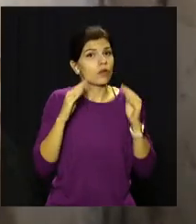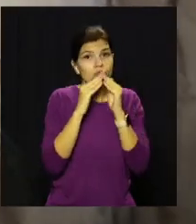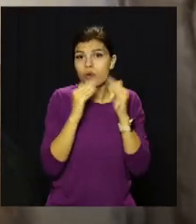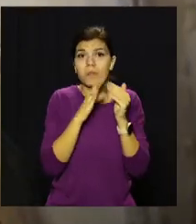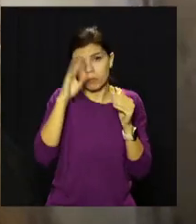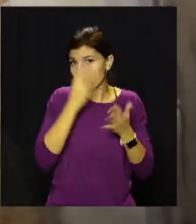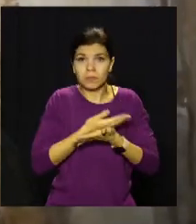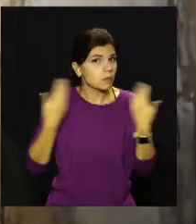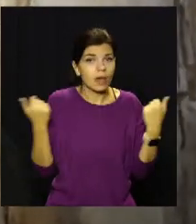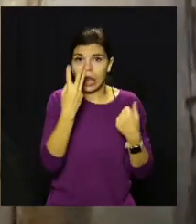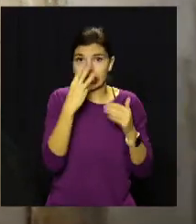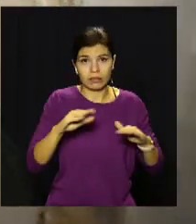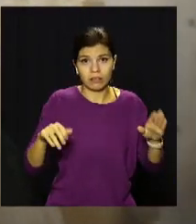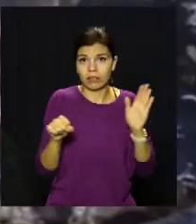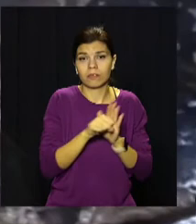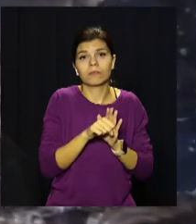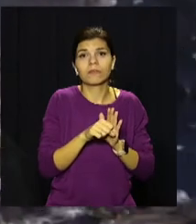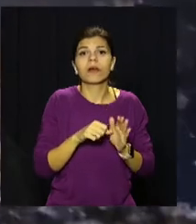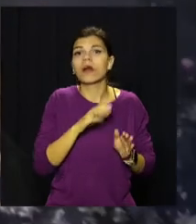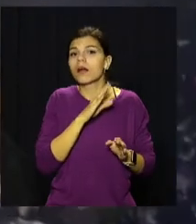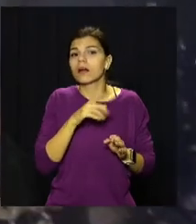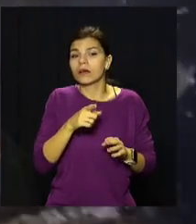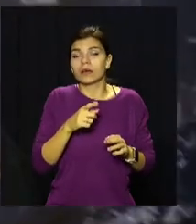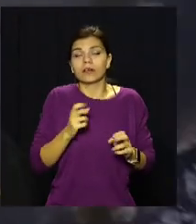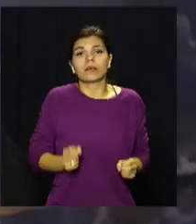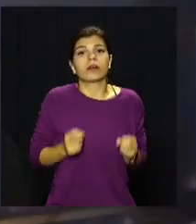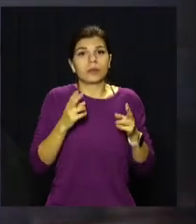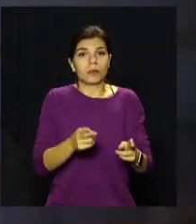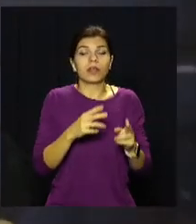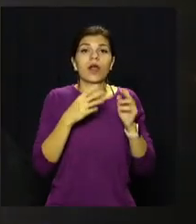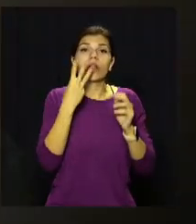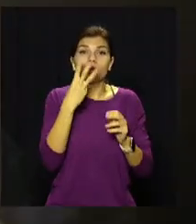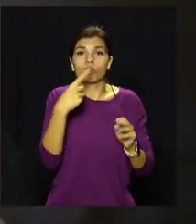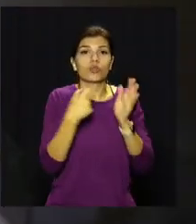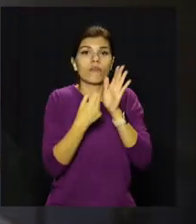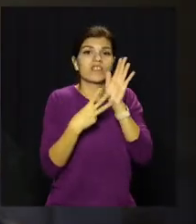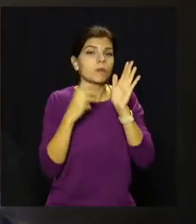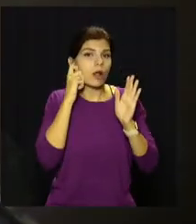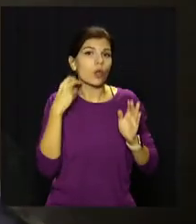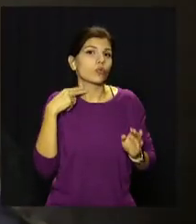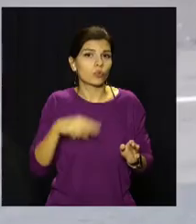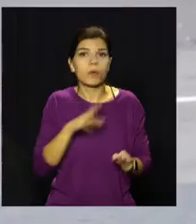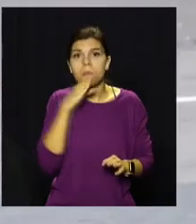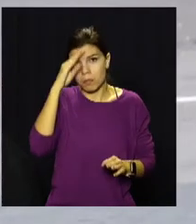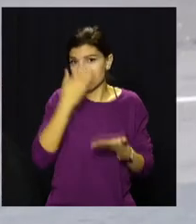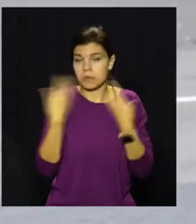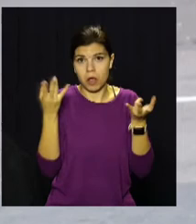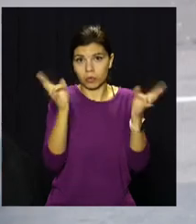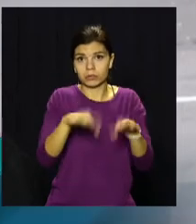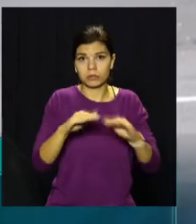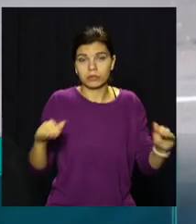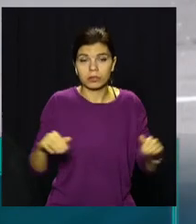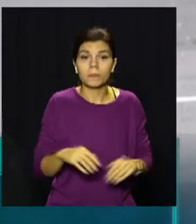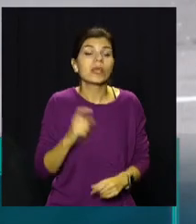було, поліція порушила кримінальне провадження. Санкція статті від 3 до 8 років тюрми. За